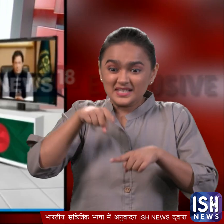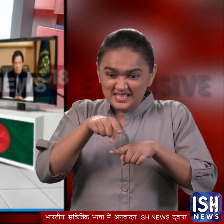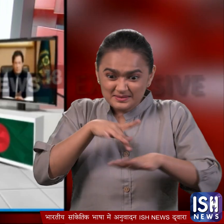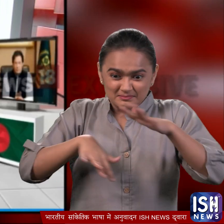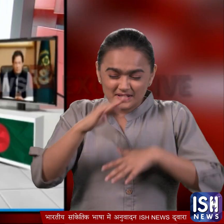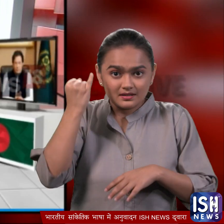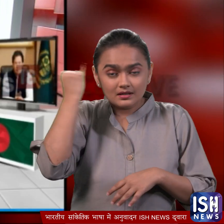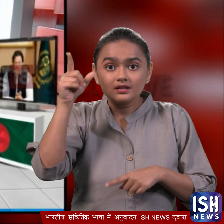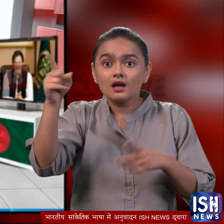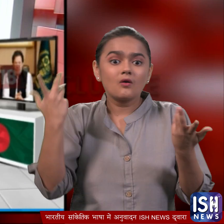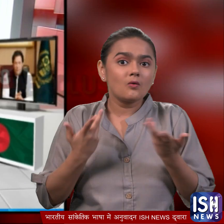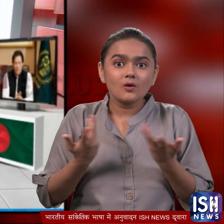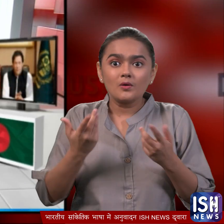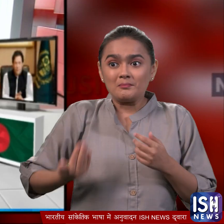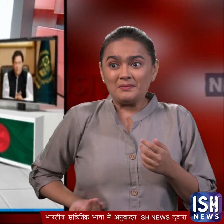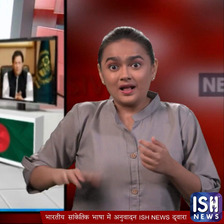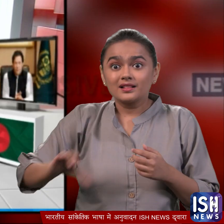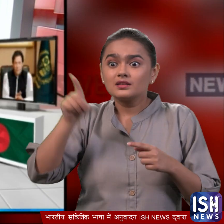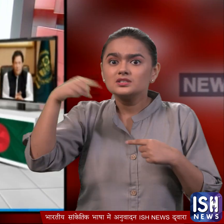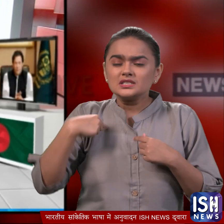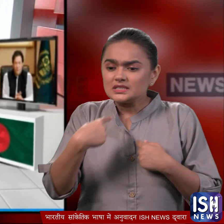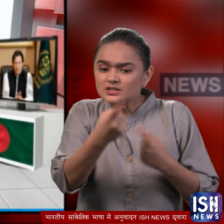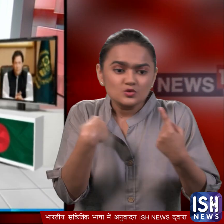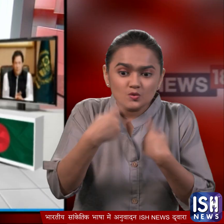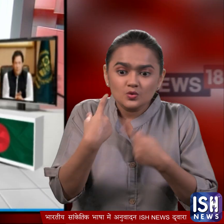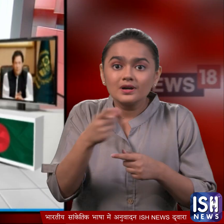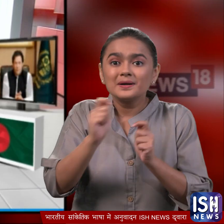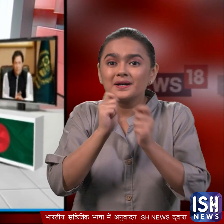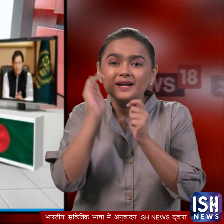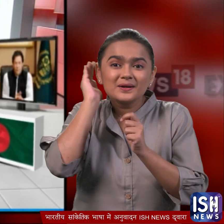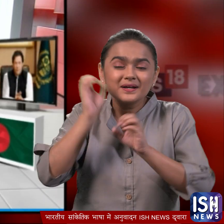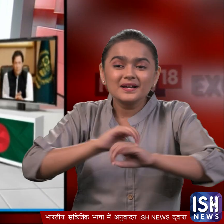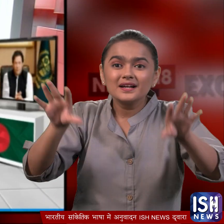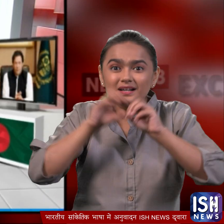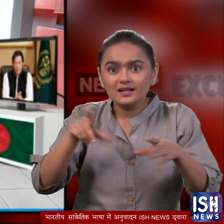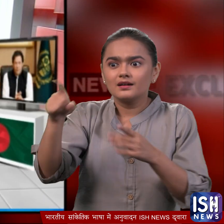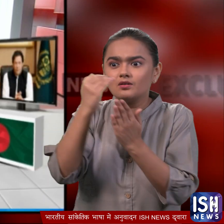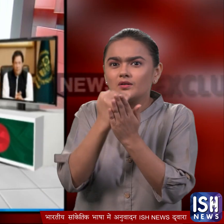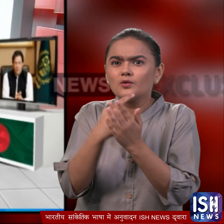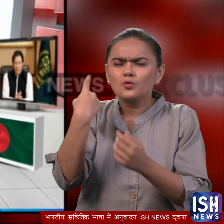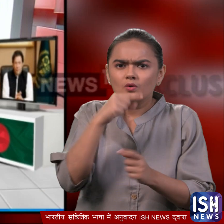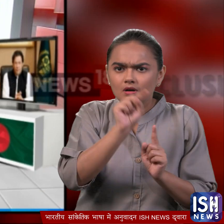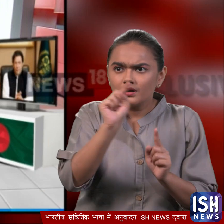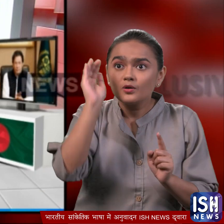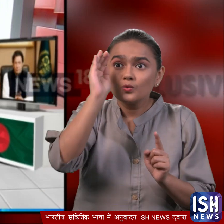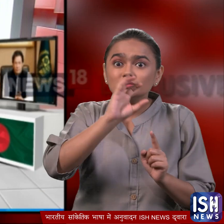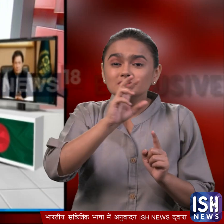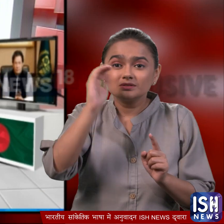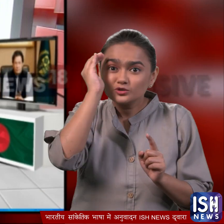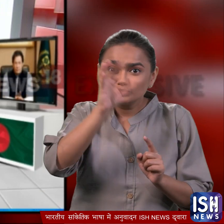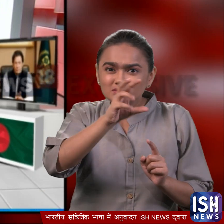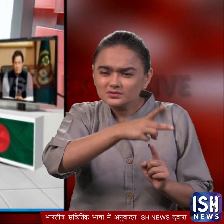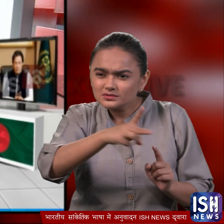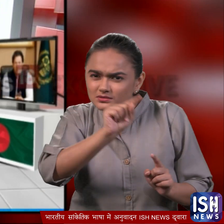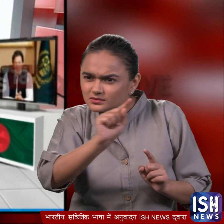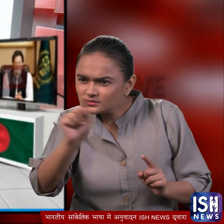इस प्लान को पूरा करने के लिए पाकिस्तान ने मोहरा बनाया है बांग्लादेश की मीडिया को। उसने वहां के कुछ न्यूज़ चैनलों की लिस्ट तैयार की है,